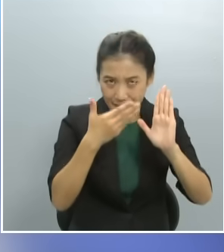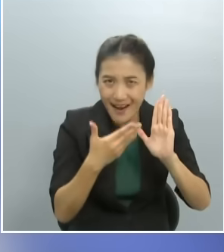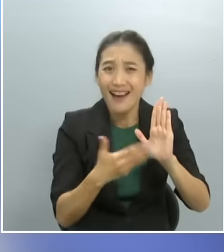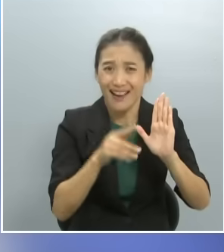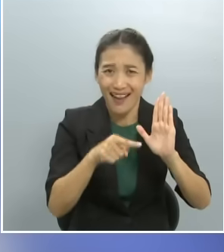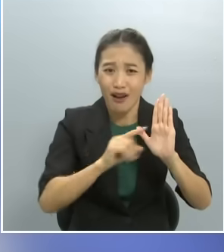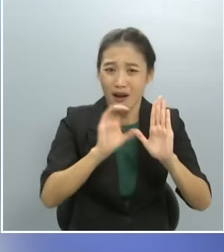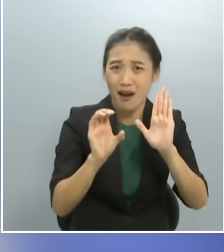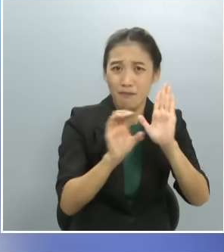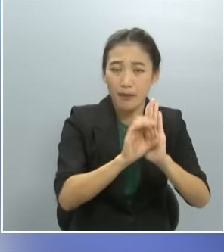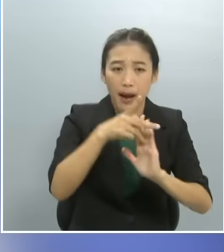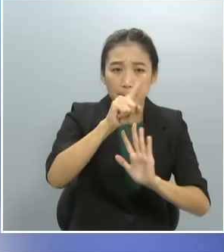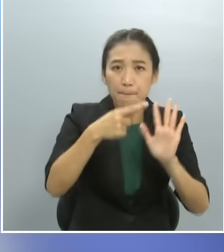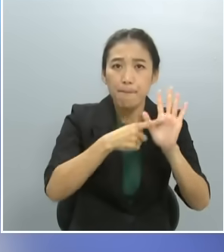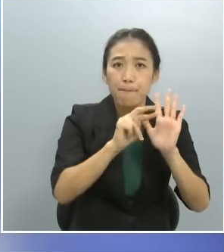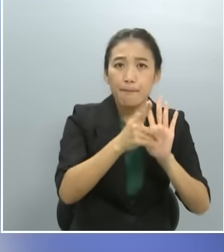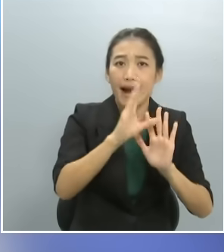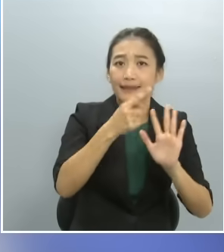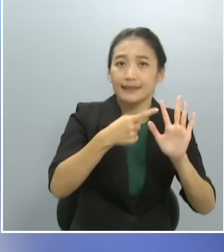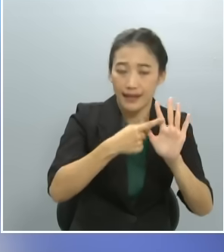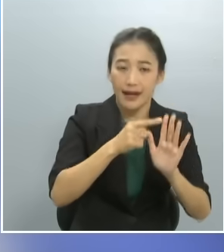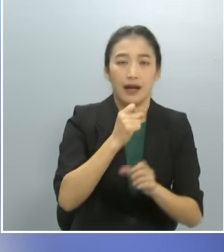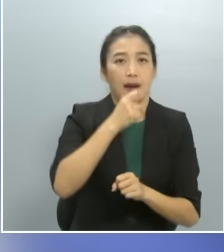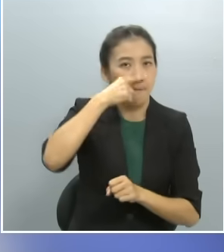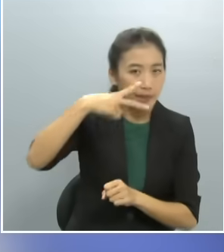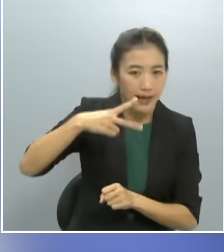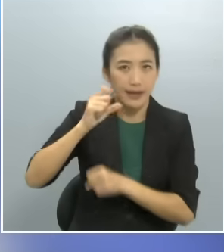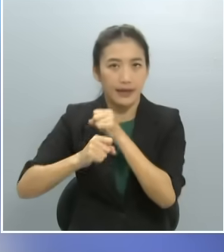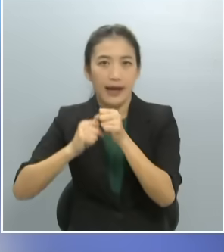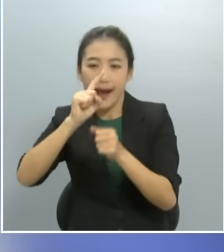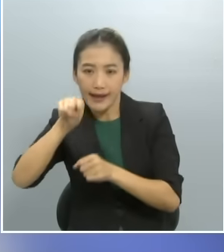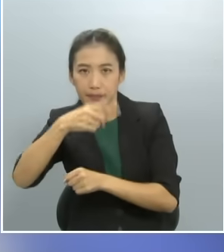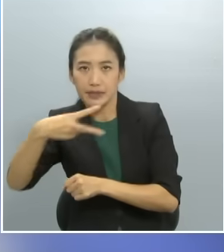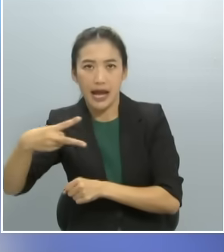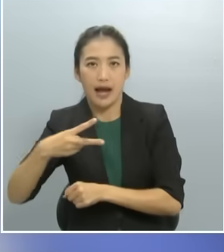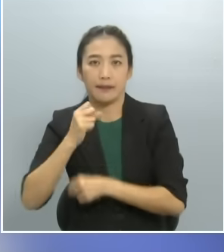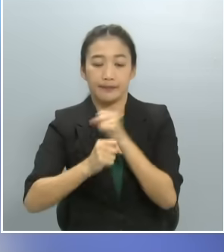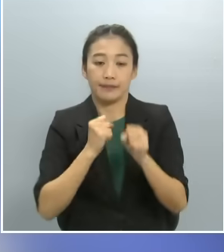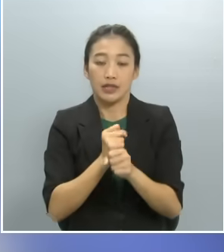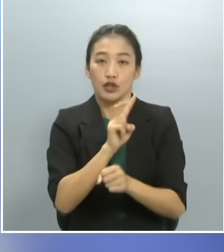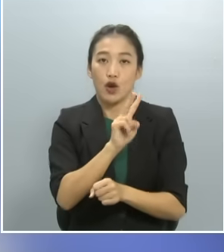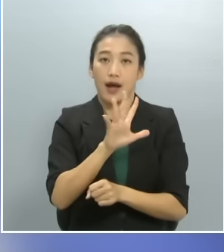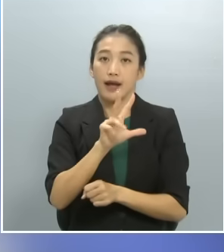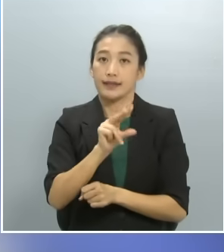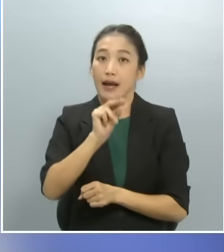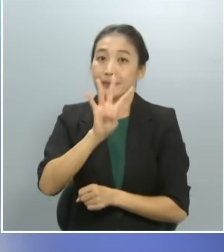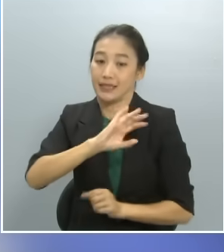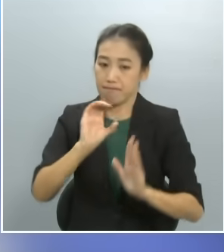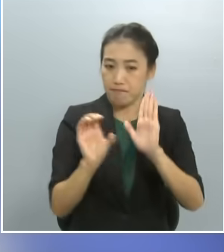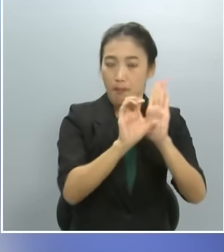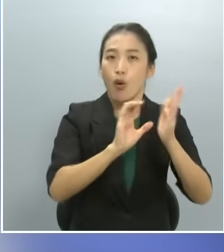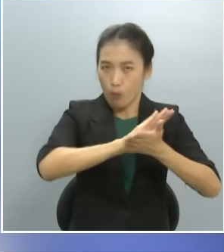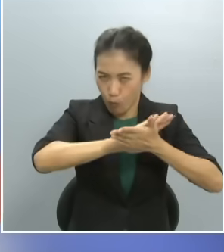ตามพรบคุ้มครองเครื่องหมายการค้าปี 2534จดทะเบียนลิขสิทธิ์จดทะเบียนสิทธิบัตรเป็นที่เรียบร้อยแล้ว